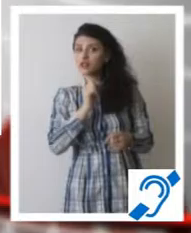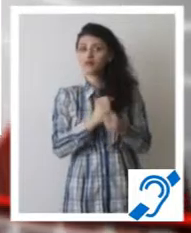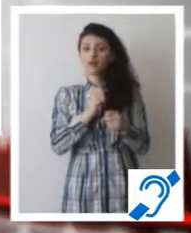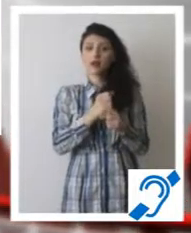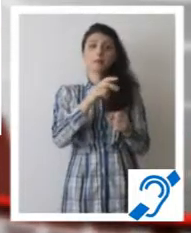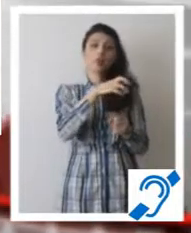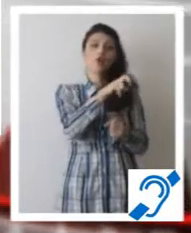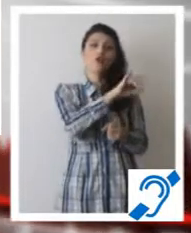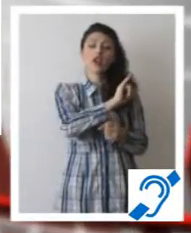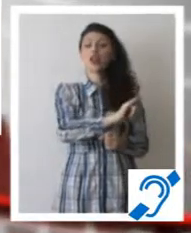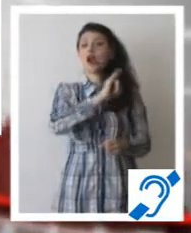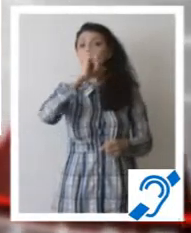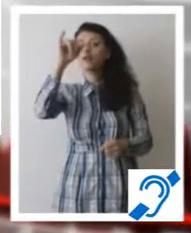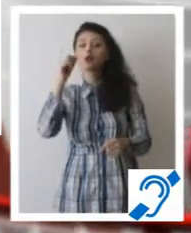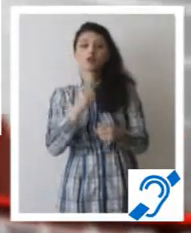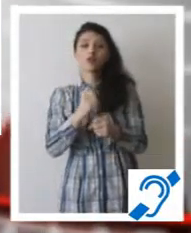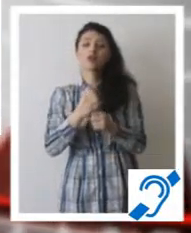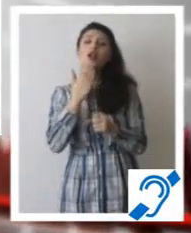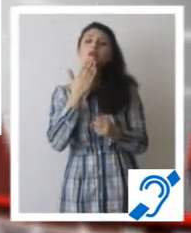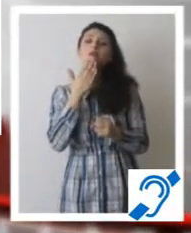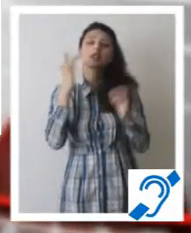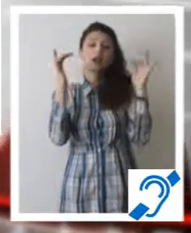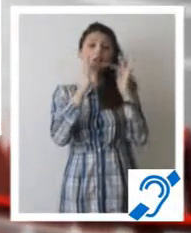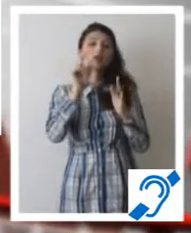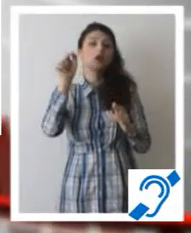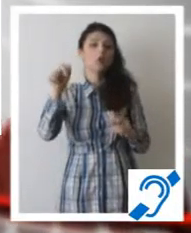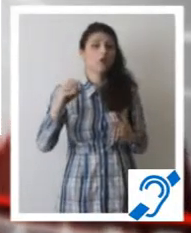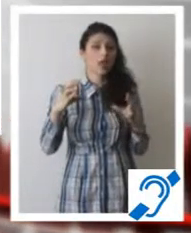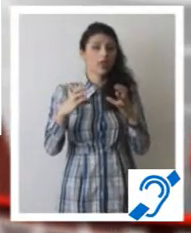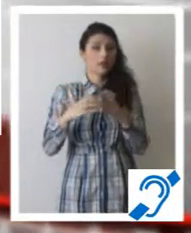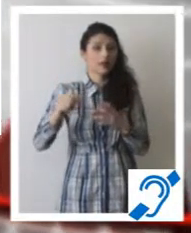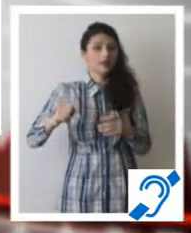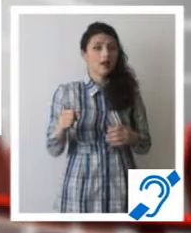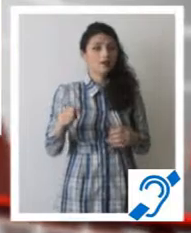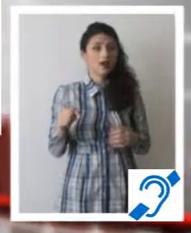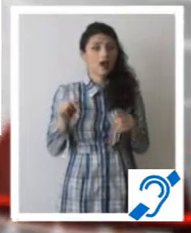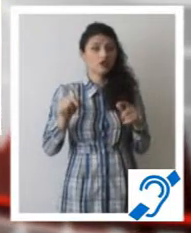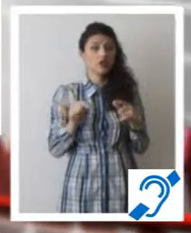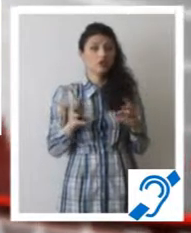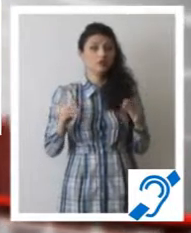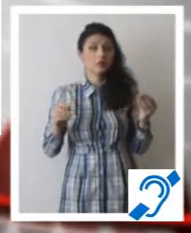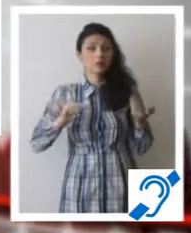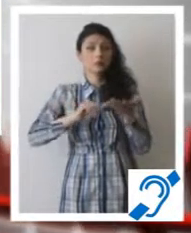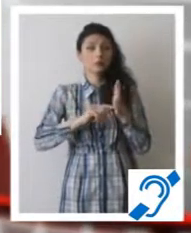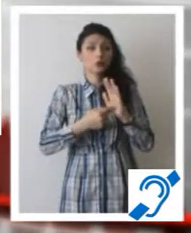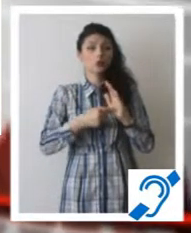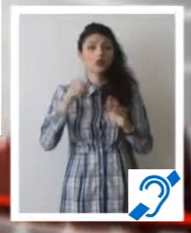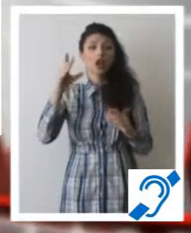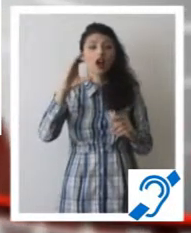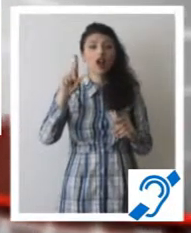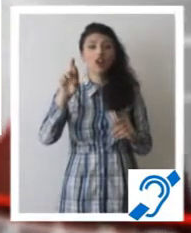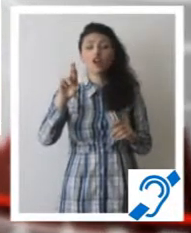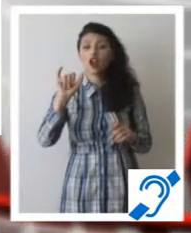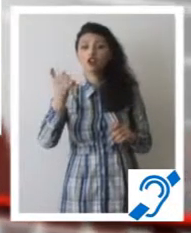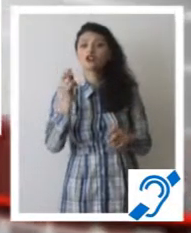Mioveni 2012 a desfășurat meciuri amicale cu echipa din localitate. Această disciplină are o pondere mare localitatea călărășeană,